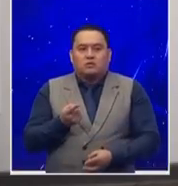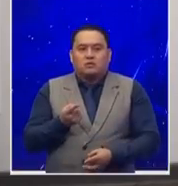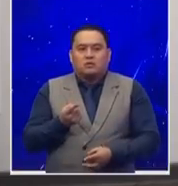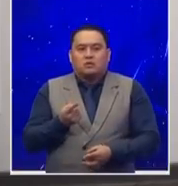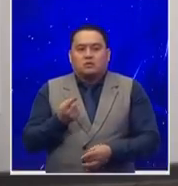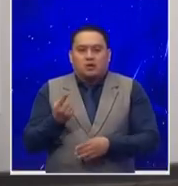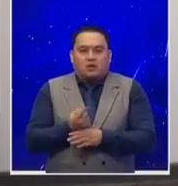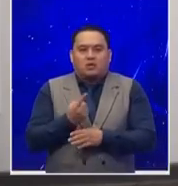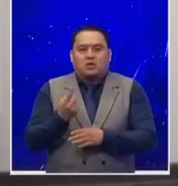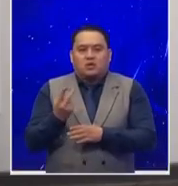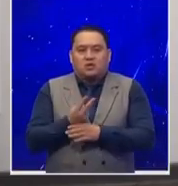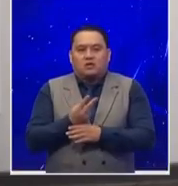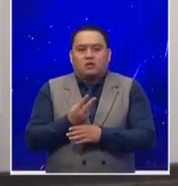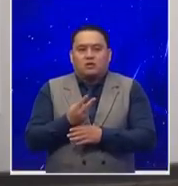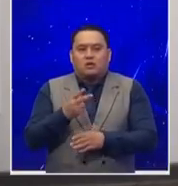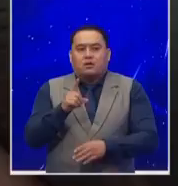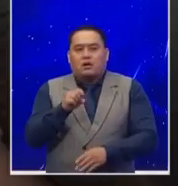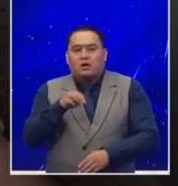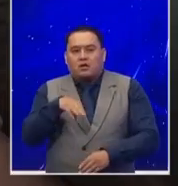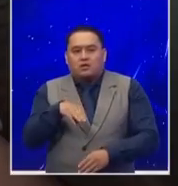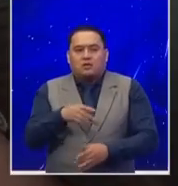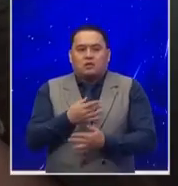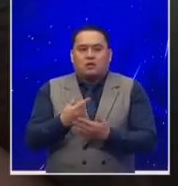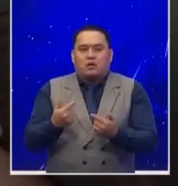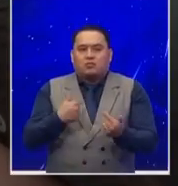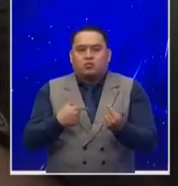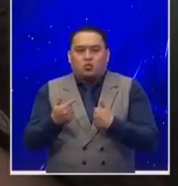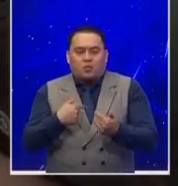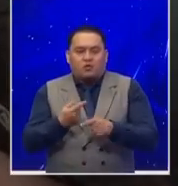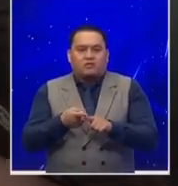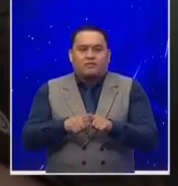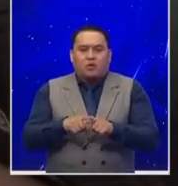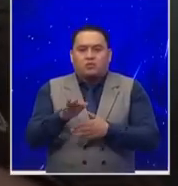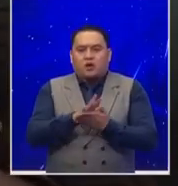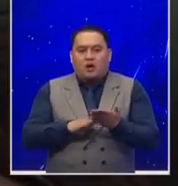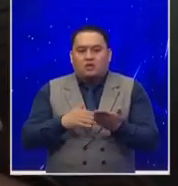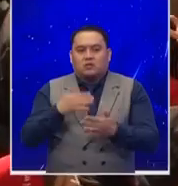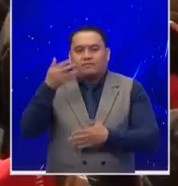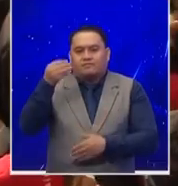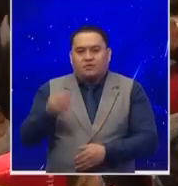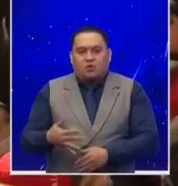1-1,5 года. Терпел хейт, много оскорблений, но все равно продолжал. Не читал комменты.